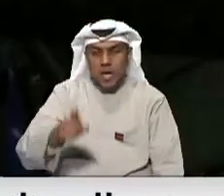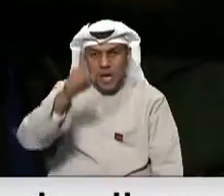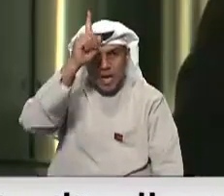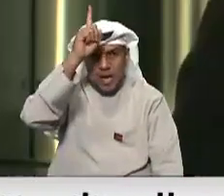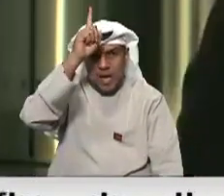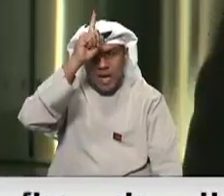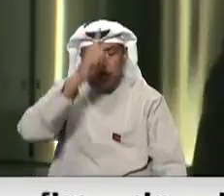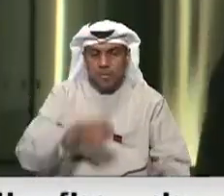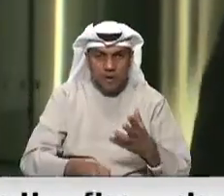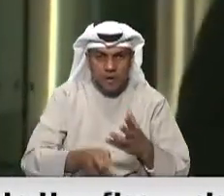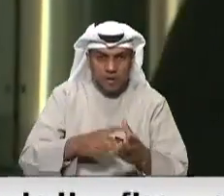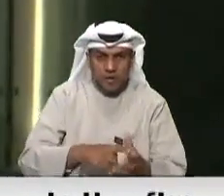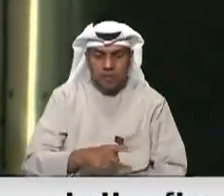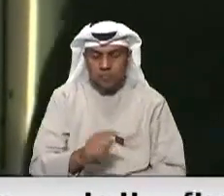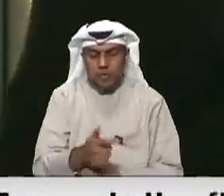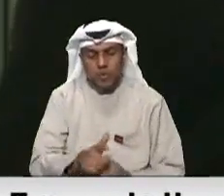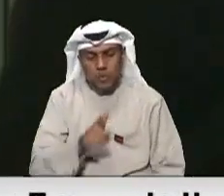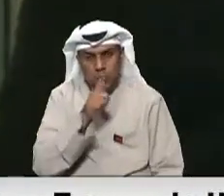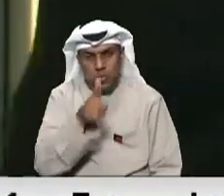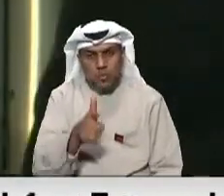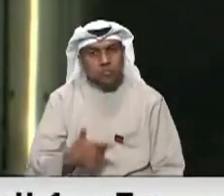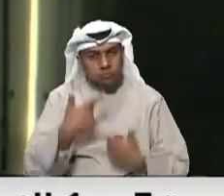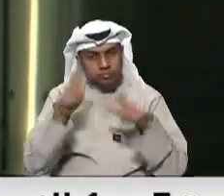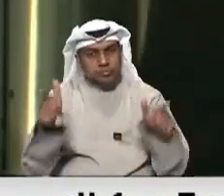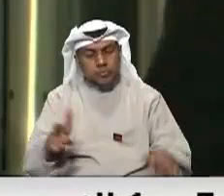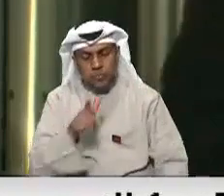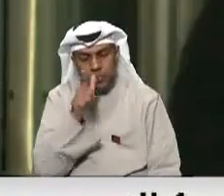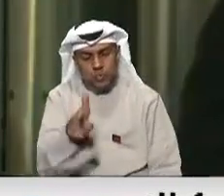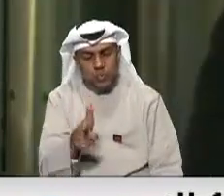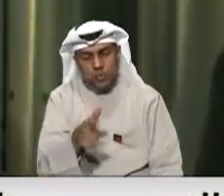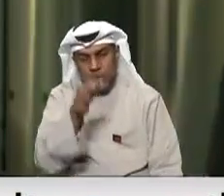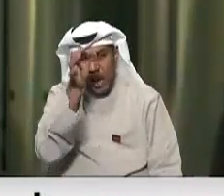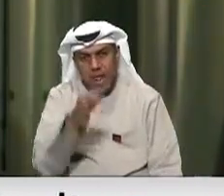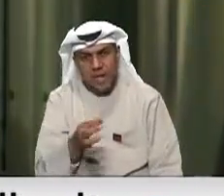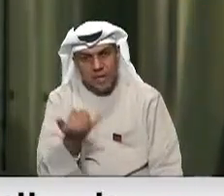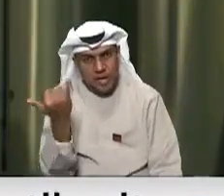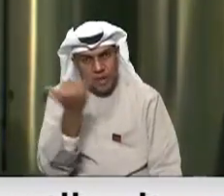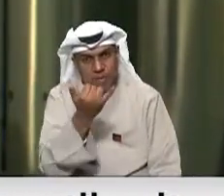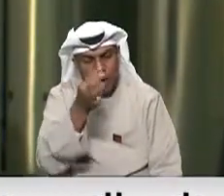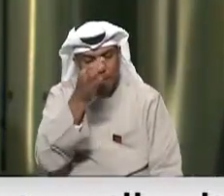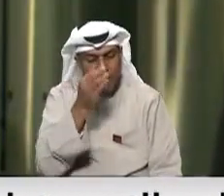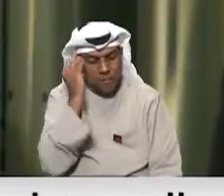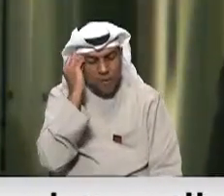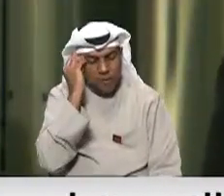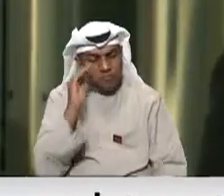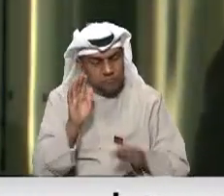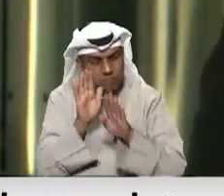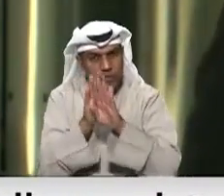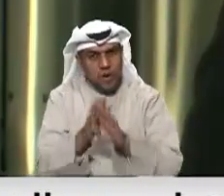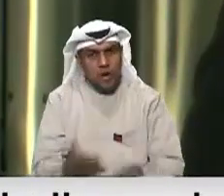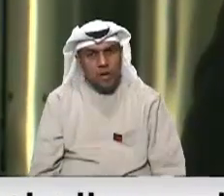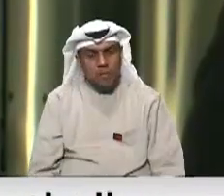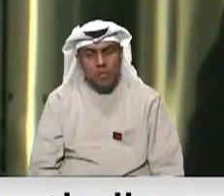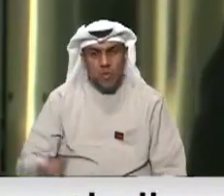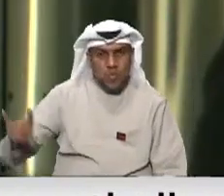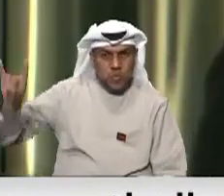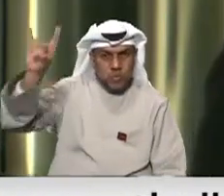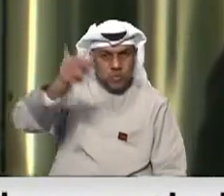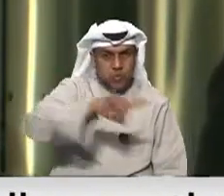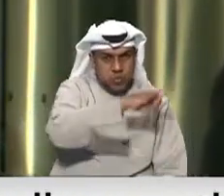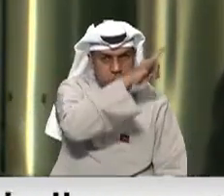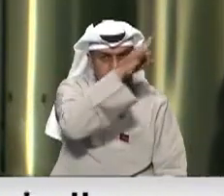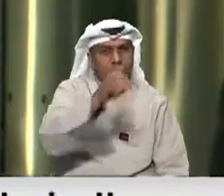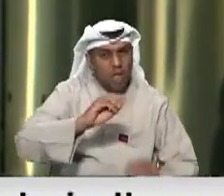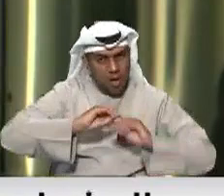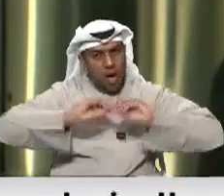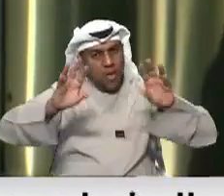ما سيسفر عنه الاجتماع وأعلنت موقفها بشأن إمكانية تزويد كييف بمقاتلات حربية، معلنة